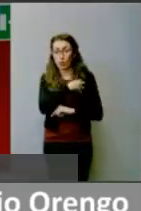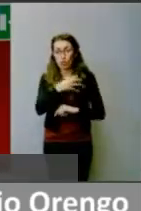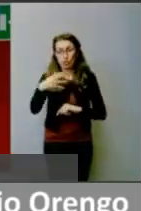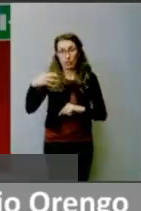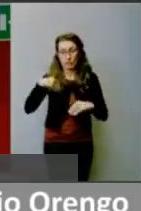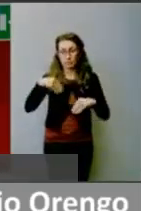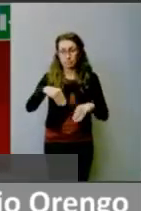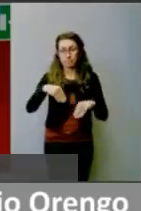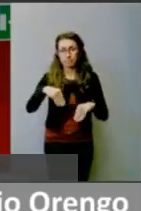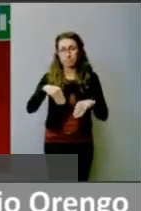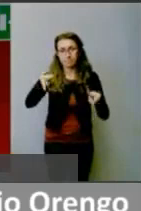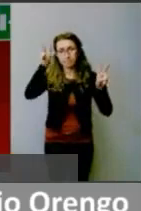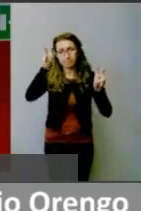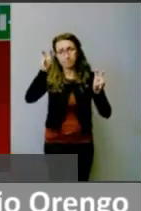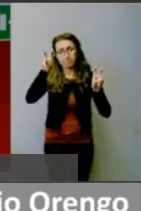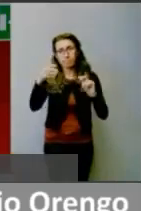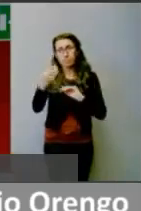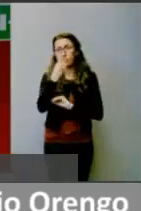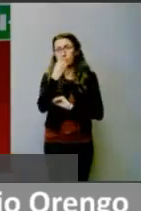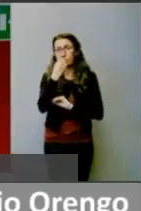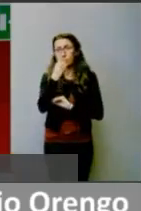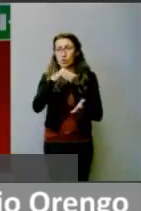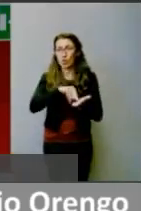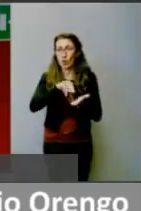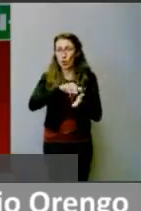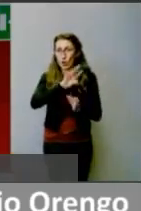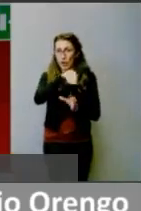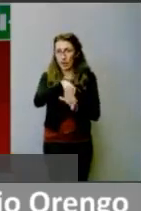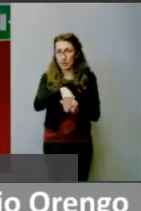del Comune di Genova fin dal 2005.